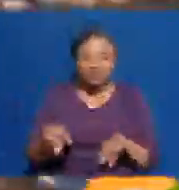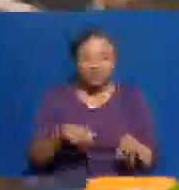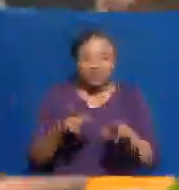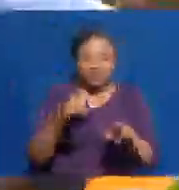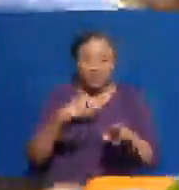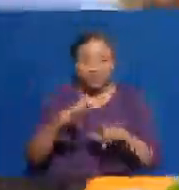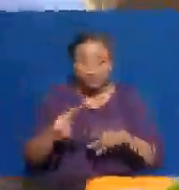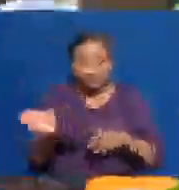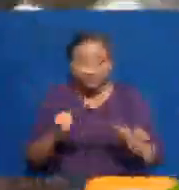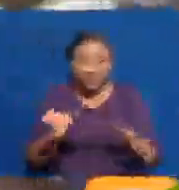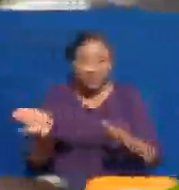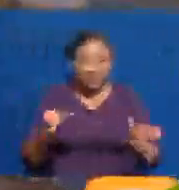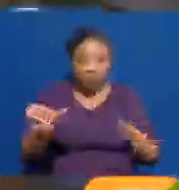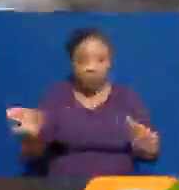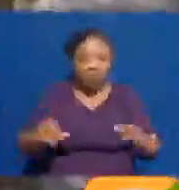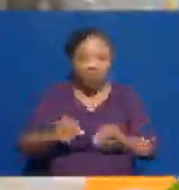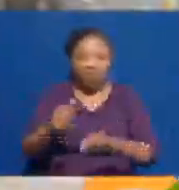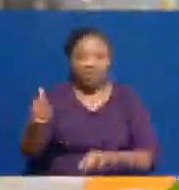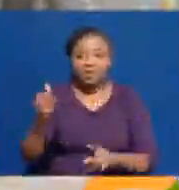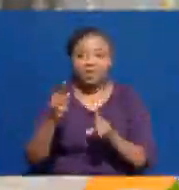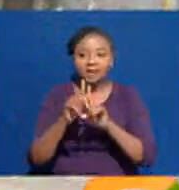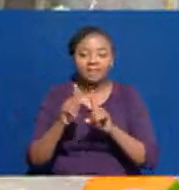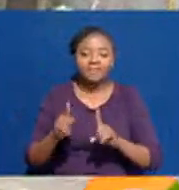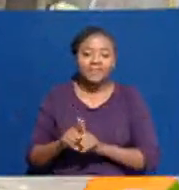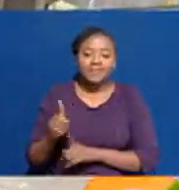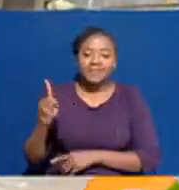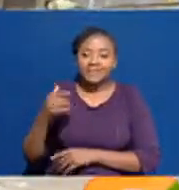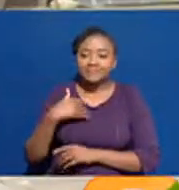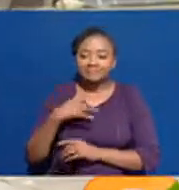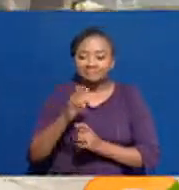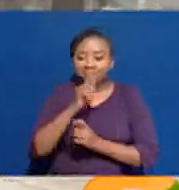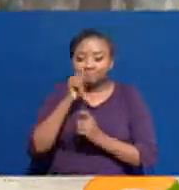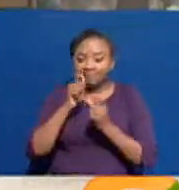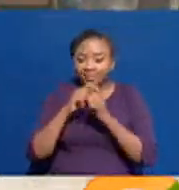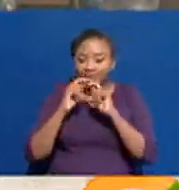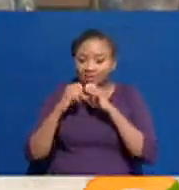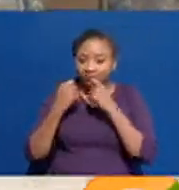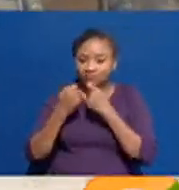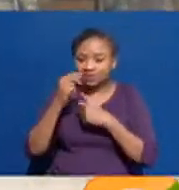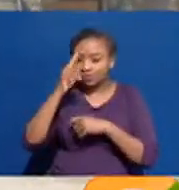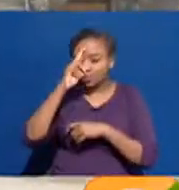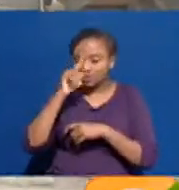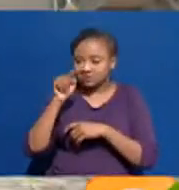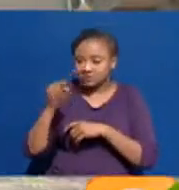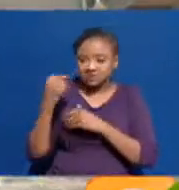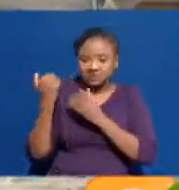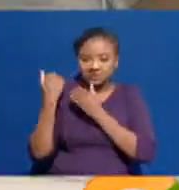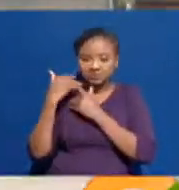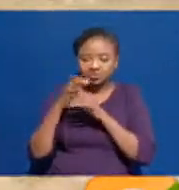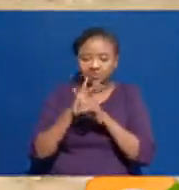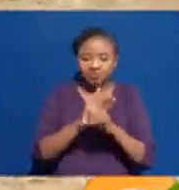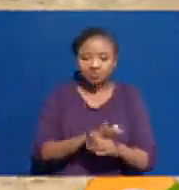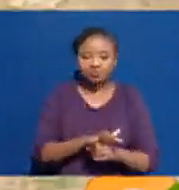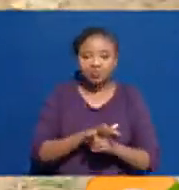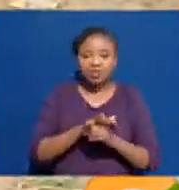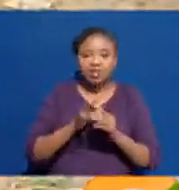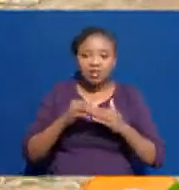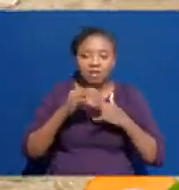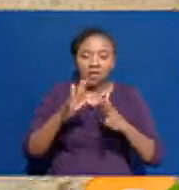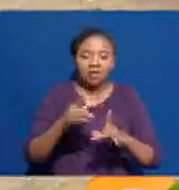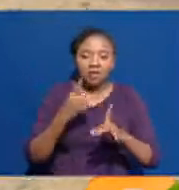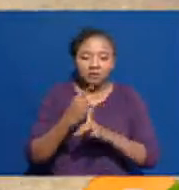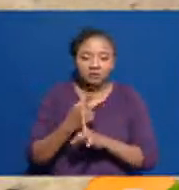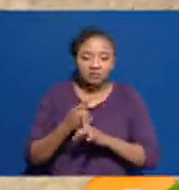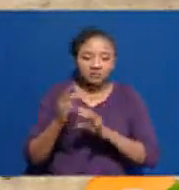Mrengo huo ukidai kwamba kuna kikosi maalum cha polisi kilichotengwa kudhulumu viongozi na wafuasi